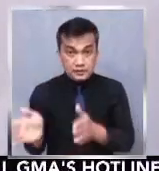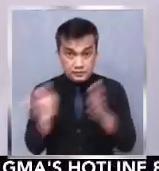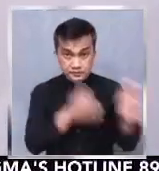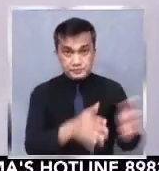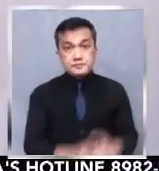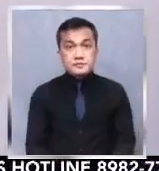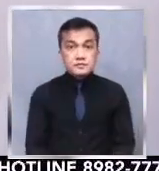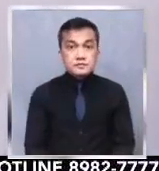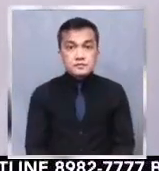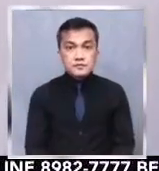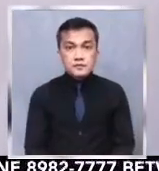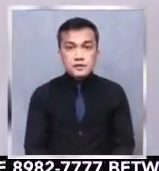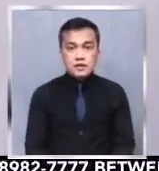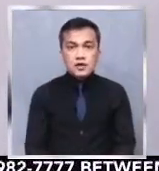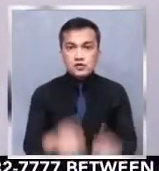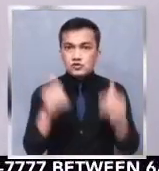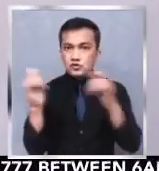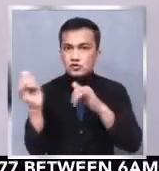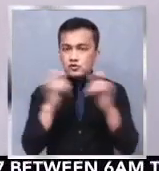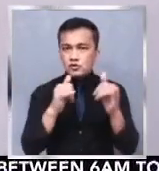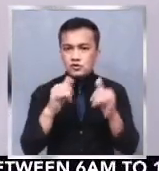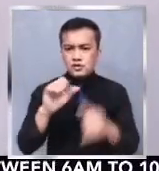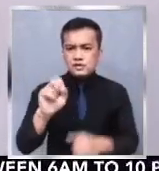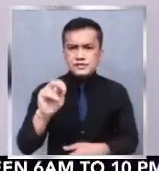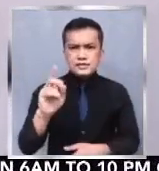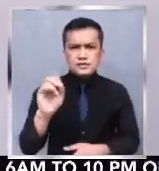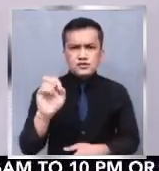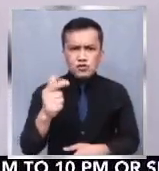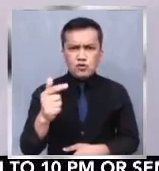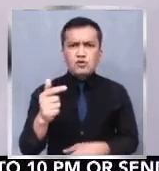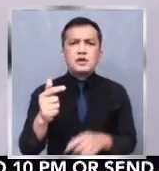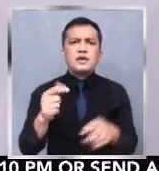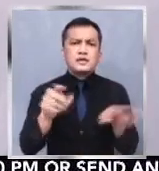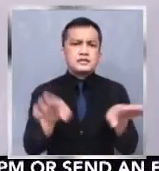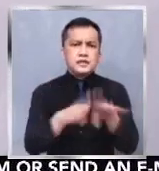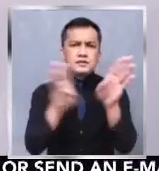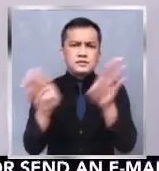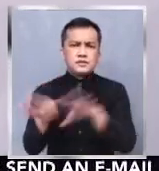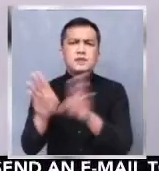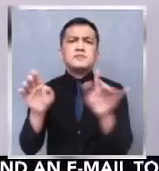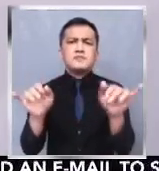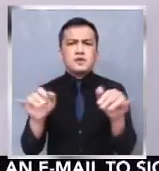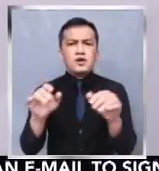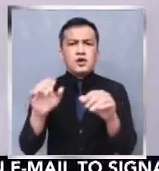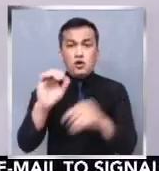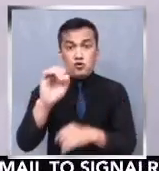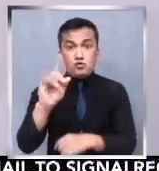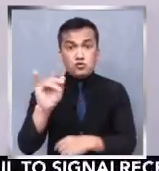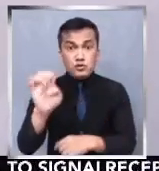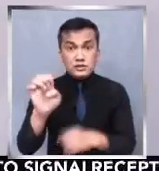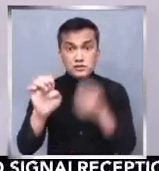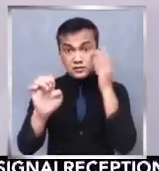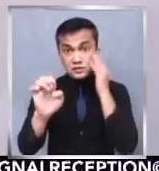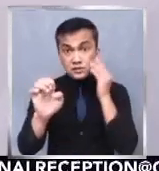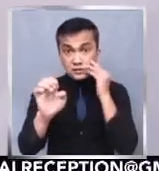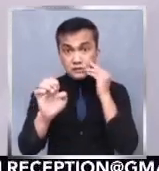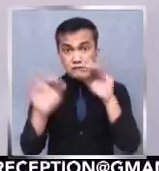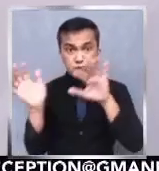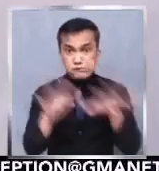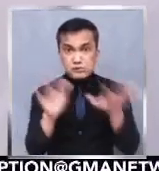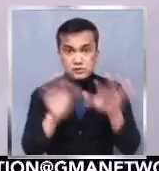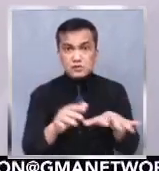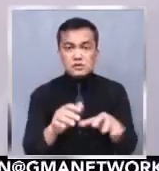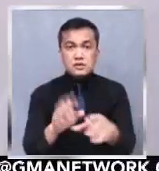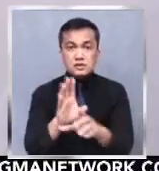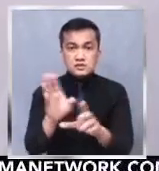Yolanda Sendong. Ganyan kung ilarawan si Odette ng mga nakaranas sa bagsik niya. Kabilang dyan ang lalawigan ng